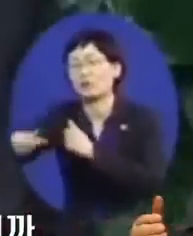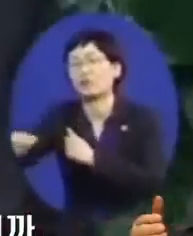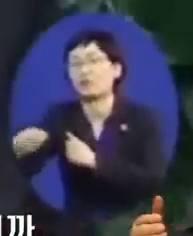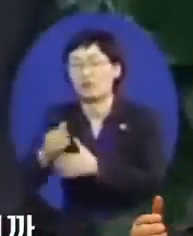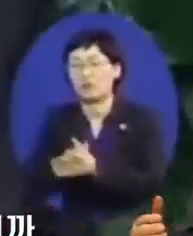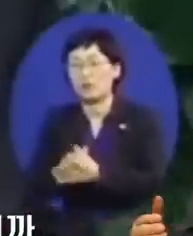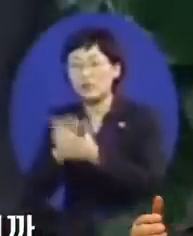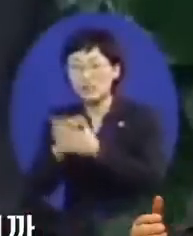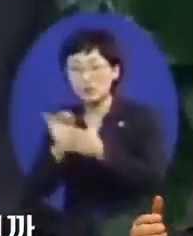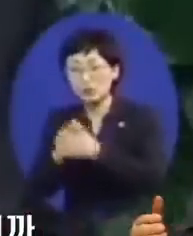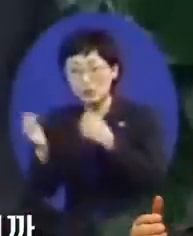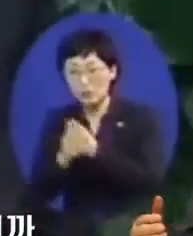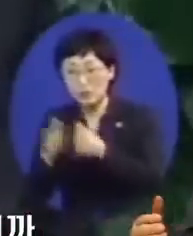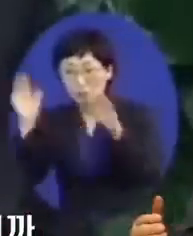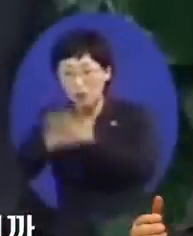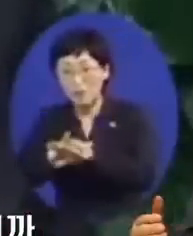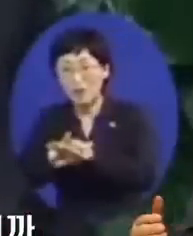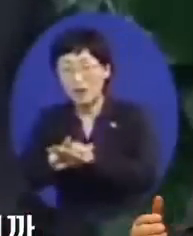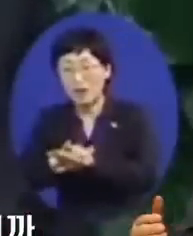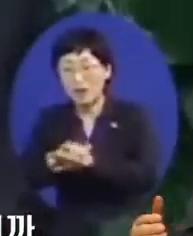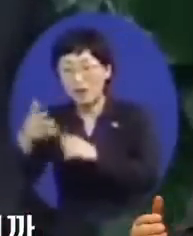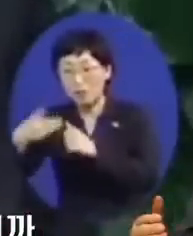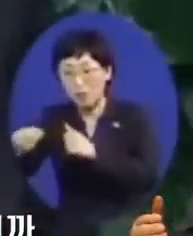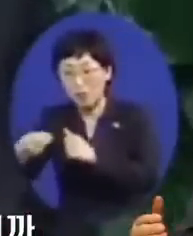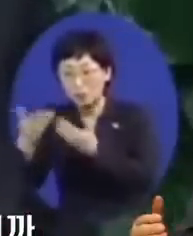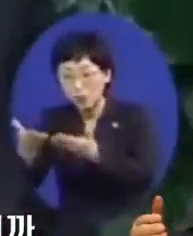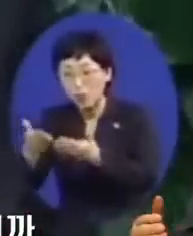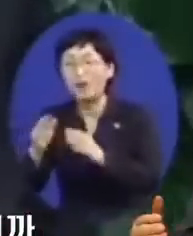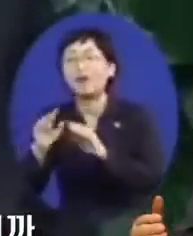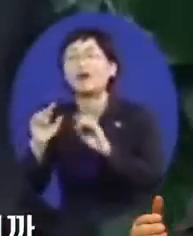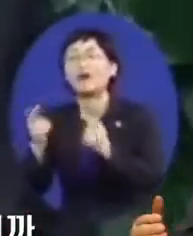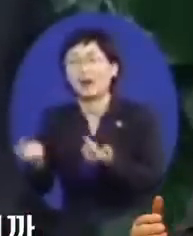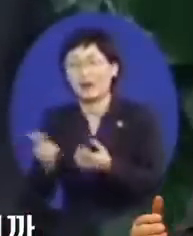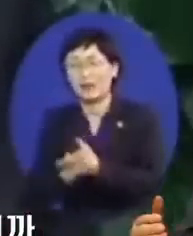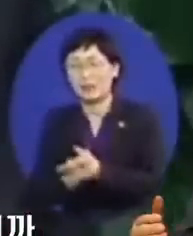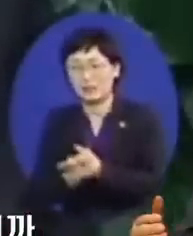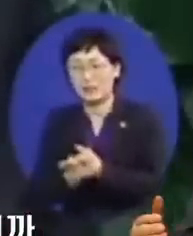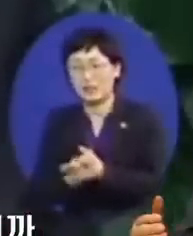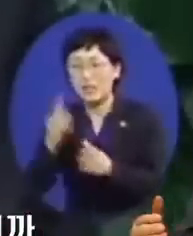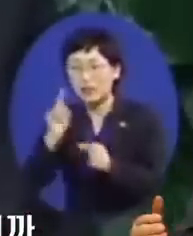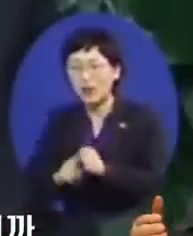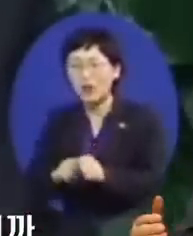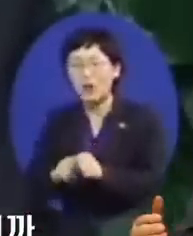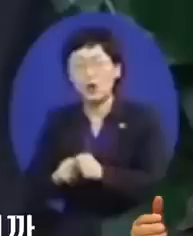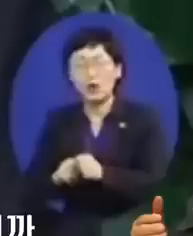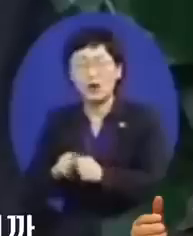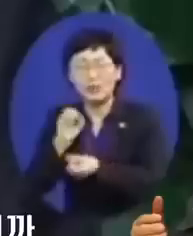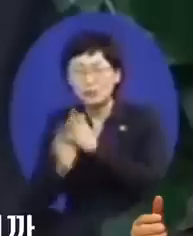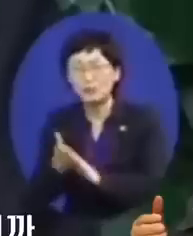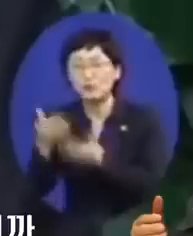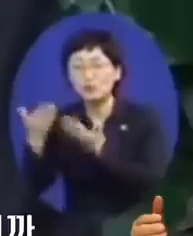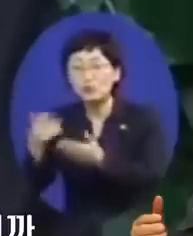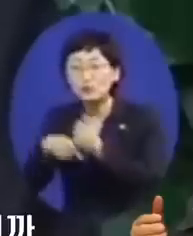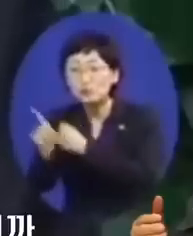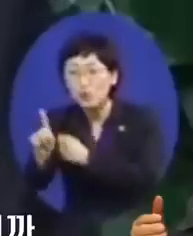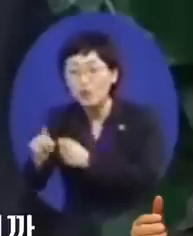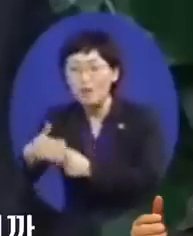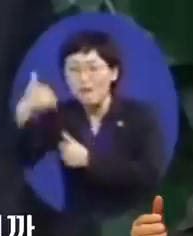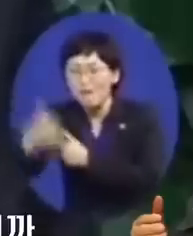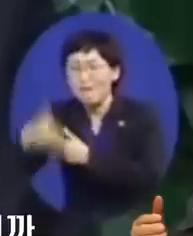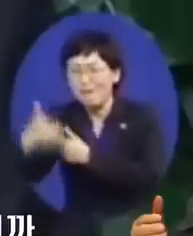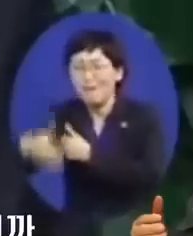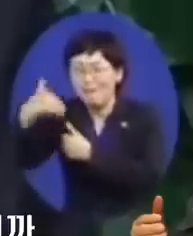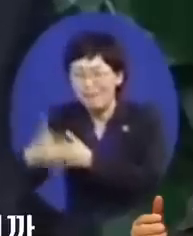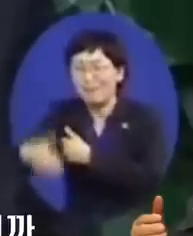친구기 때문에 밤에 일어나서 줄 지경도 못 됐는데 그래도 일어나 떡을 준 것은 강청한다. 구하고